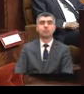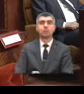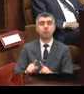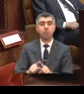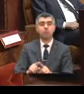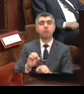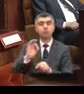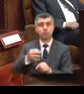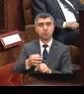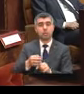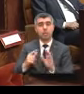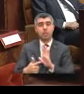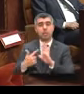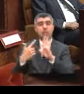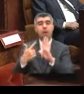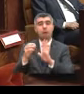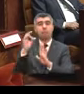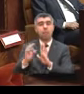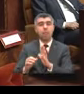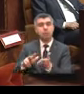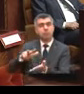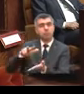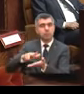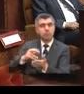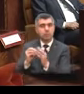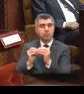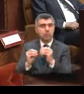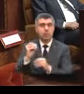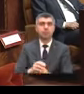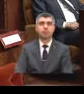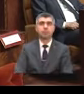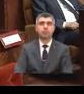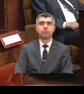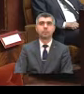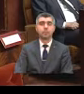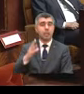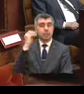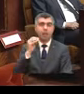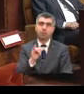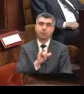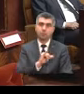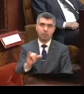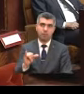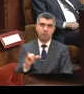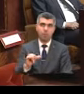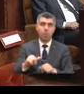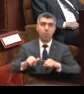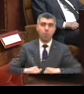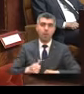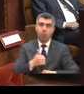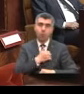على رفع مناصب الشغل لهذه الفئة. هذا ما خصناش نتبناه وزارة التضامن